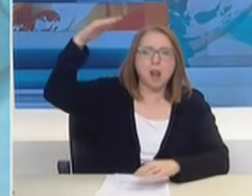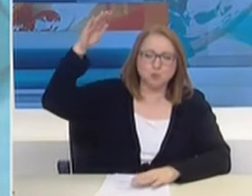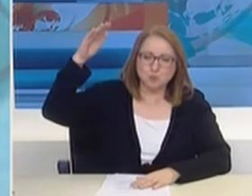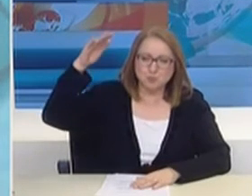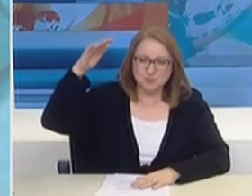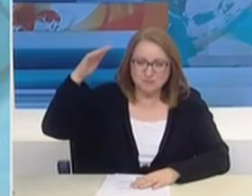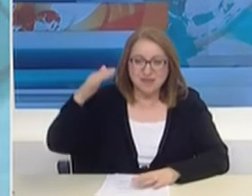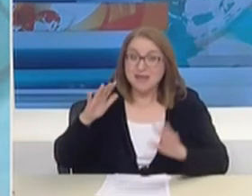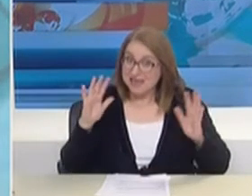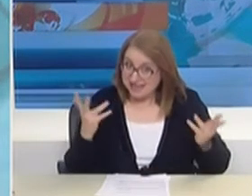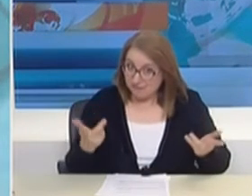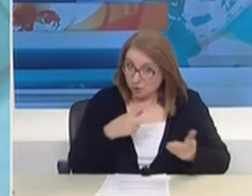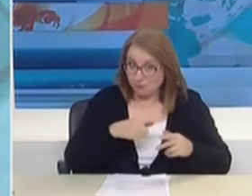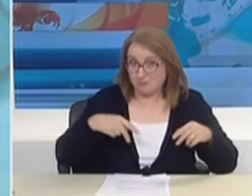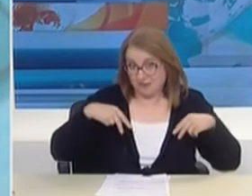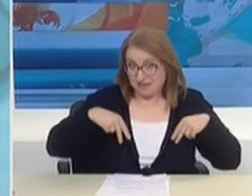πρώτο πράγμα που έκανε